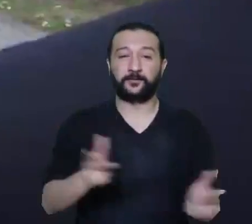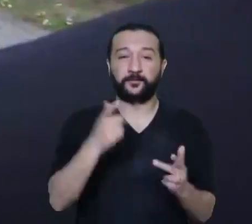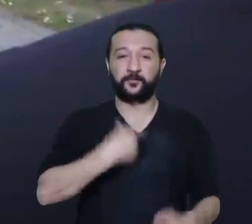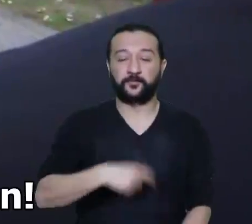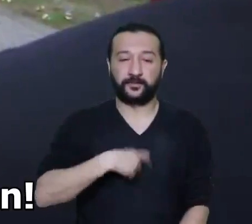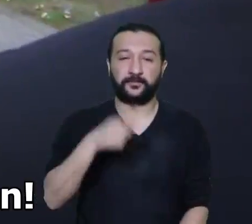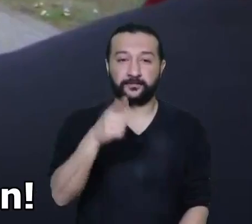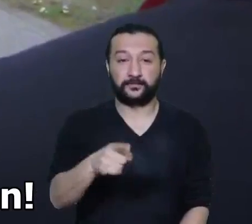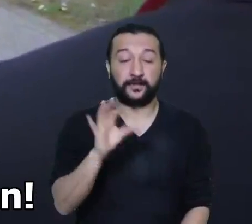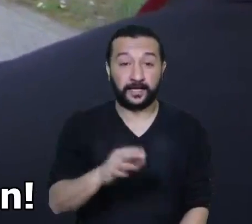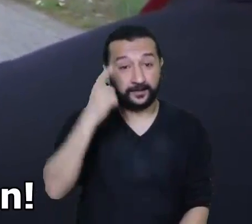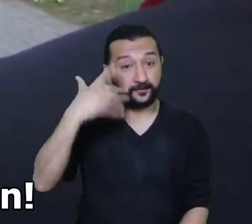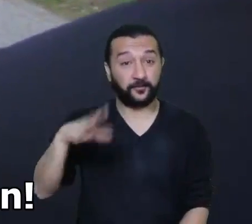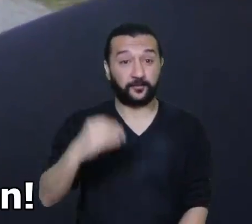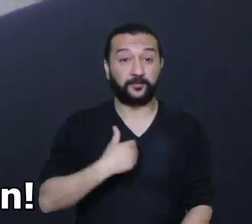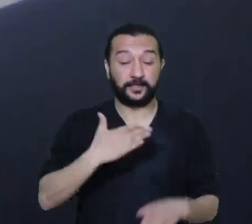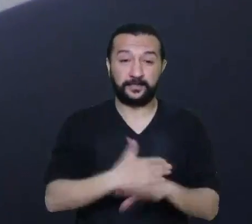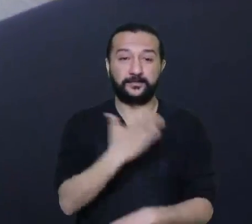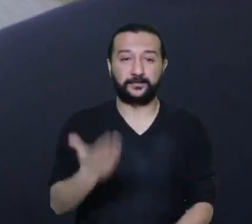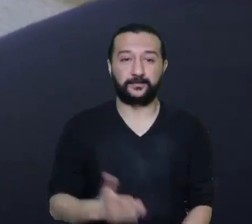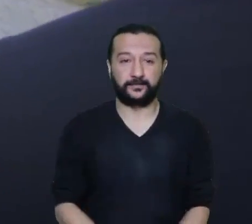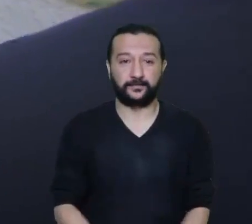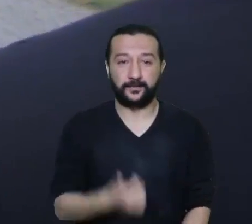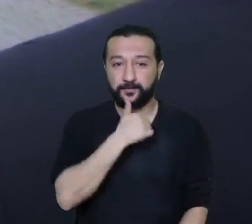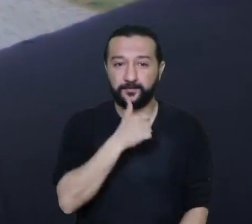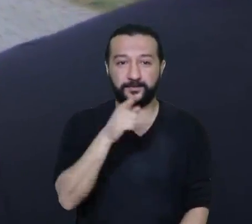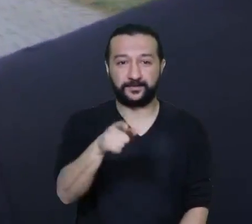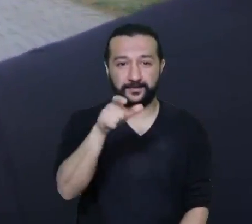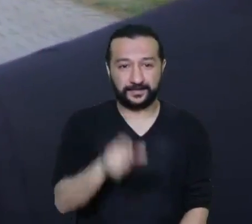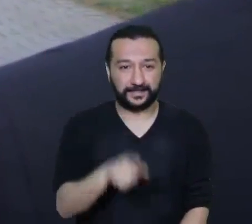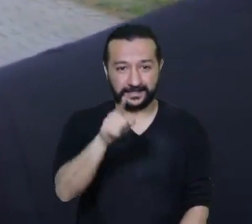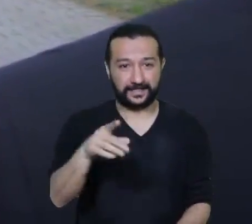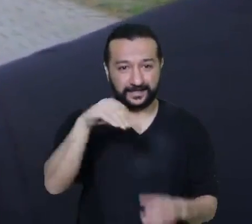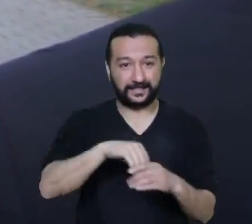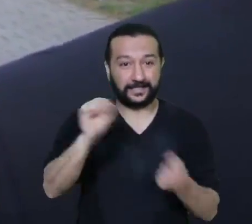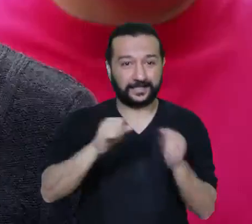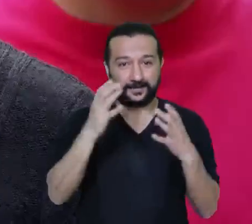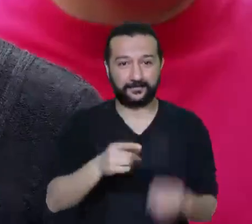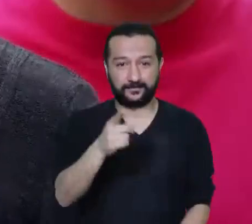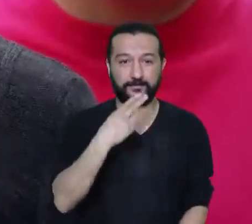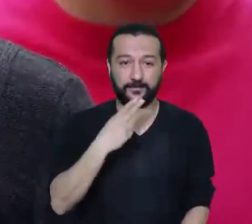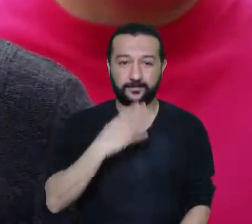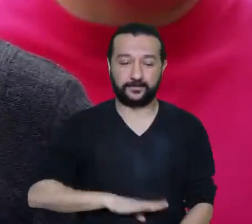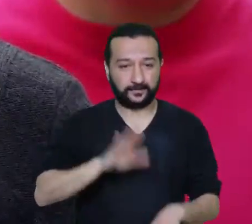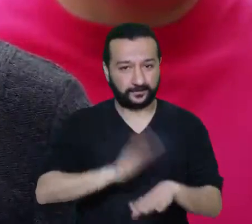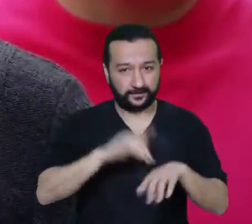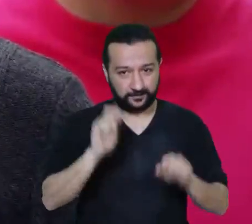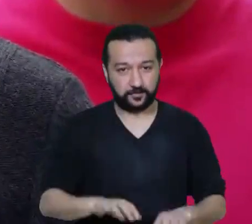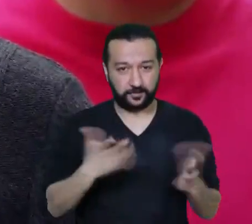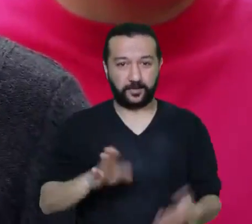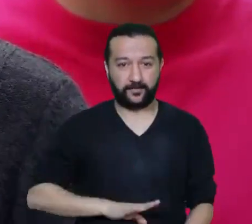nasıl özel. Ya hala şoktayım gerçekten. Babişkocuğum, sen de dans etmişsin. Kızım Edecik tabii